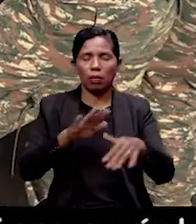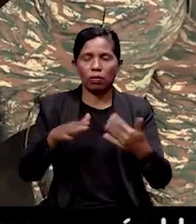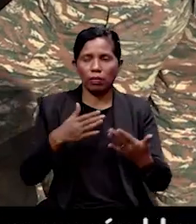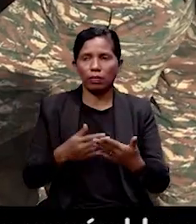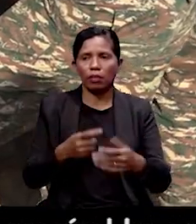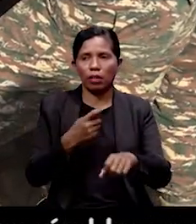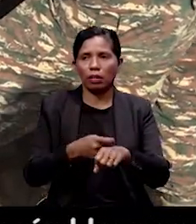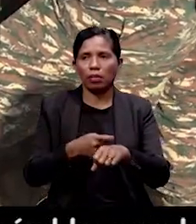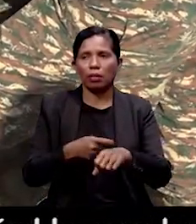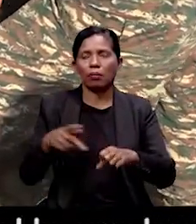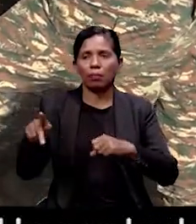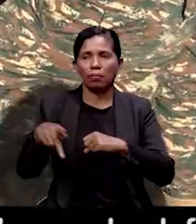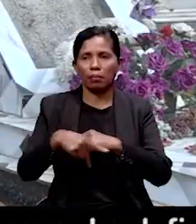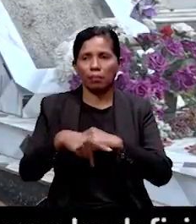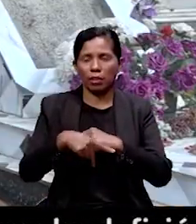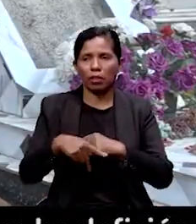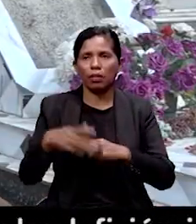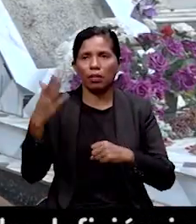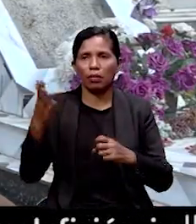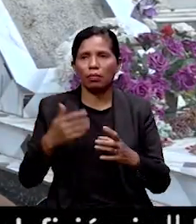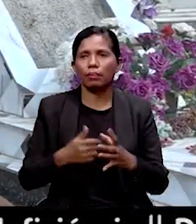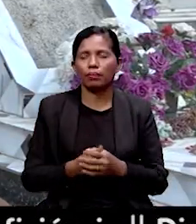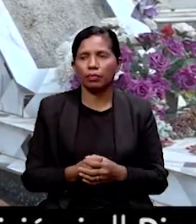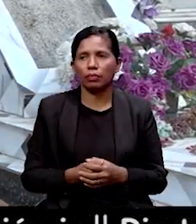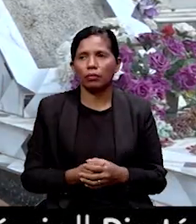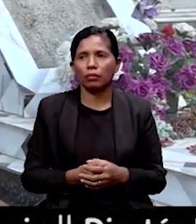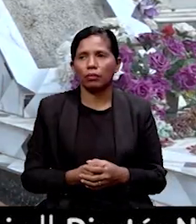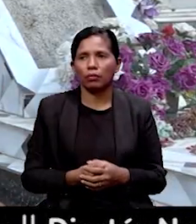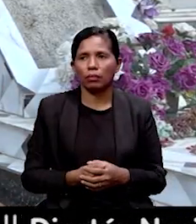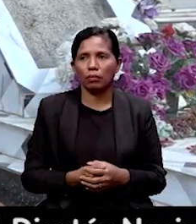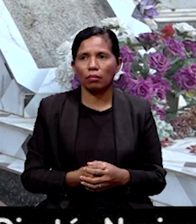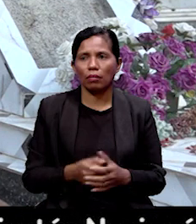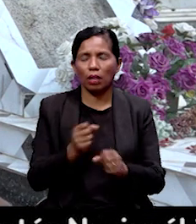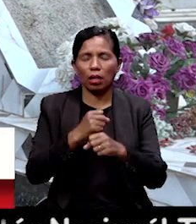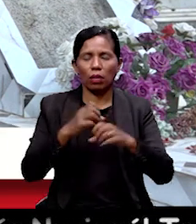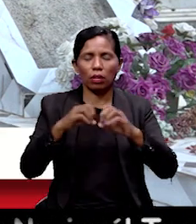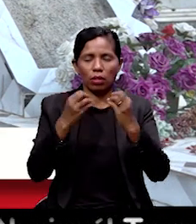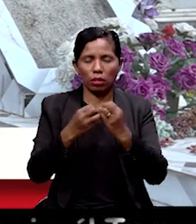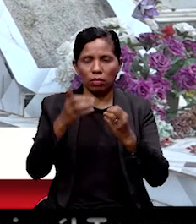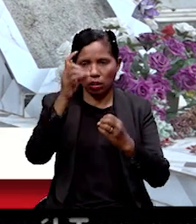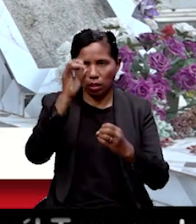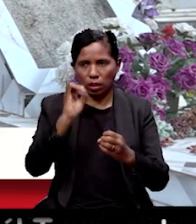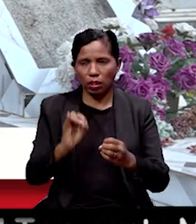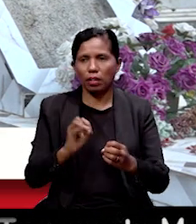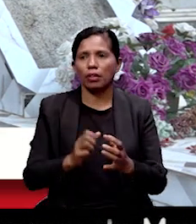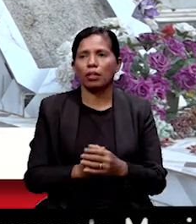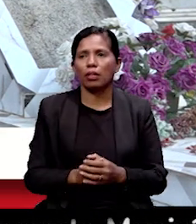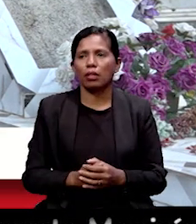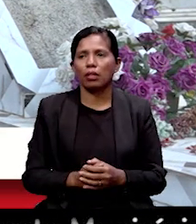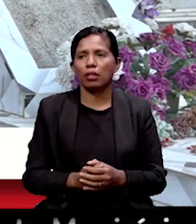ia persipa ati belos no la organisasi hedili